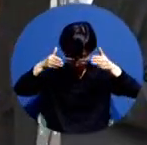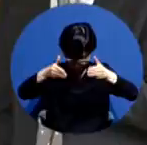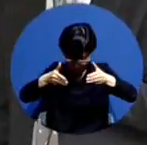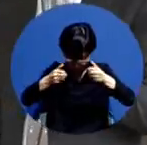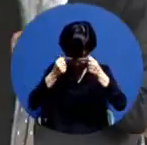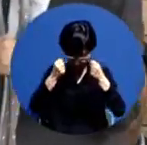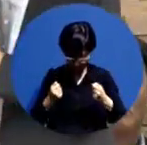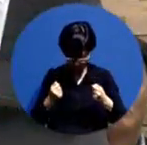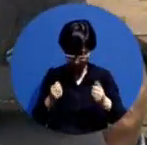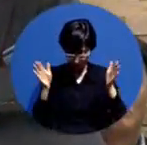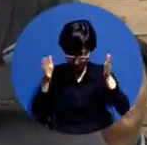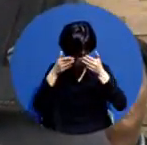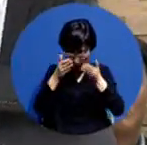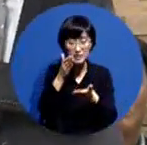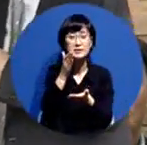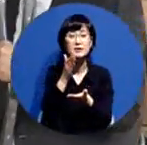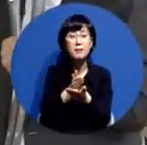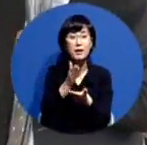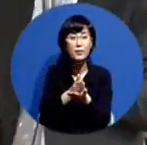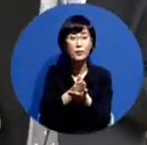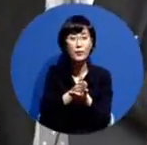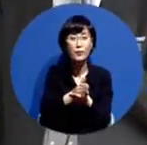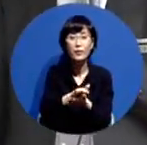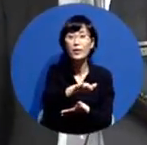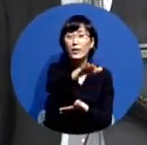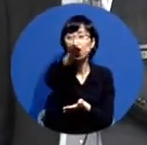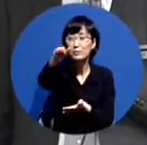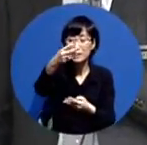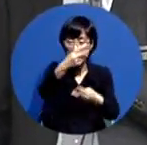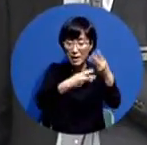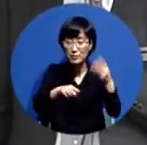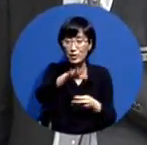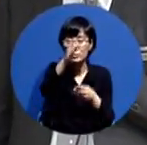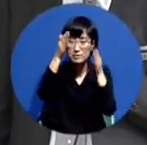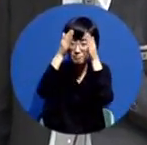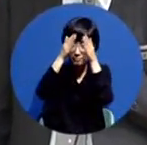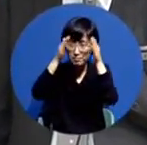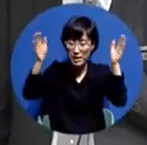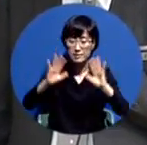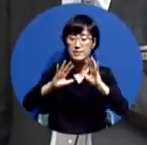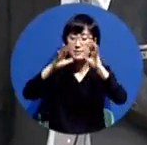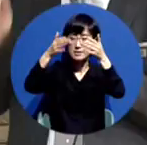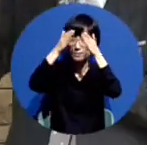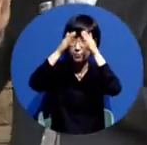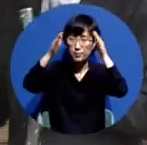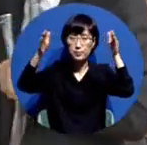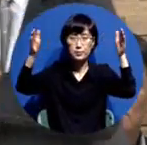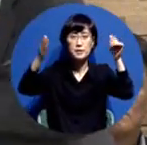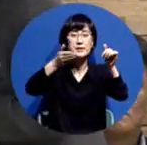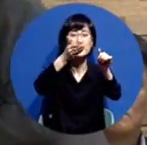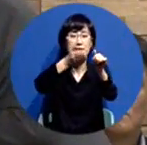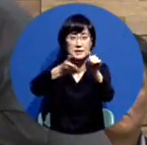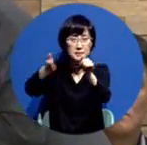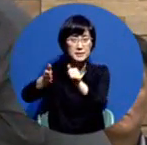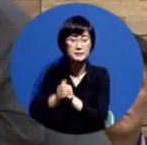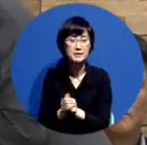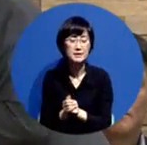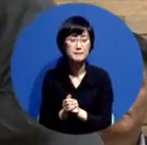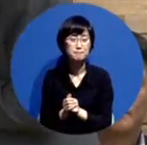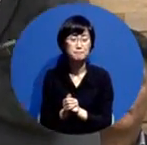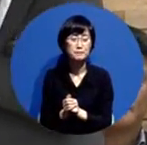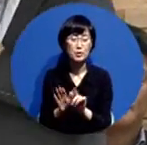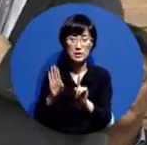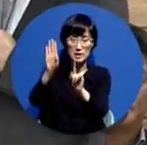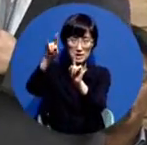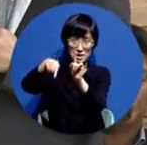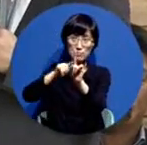地区。 여러분무대를전세계화시켜라， 让你们全世界成为你们的舞台吧。 그러면서오늘우리일부때주신